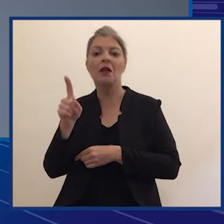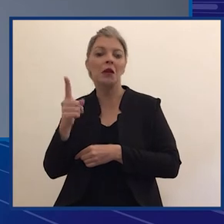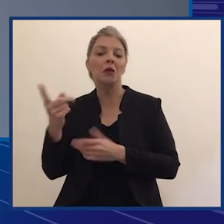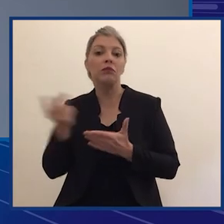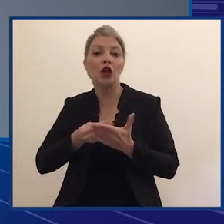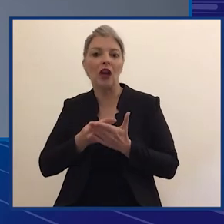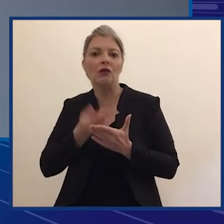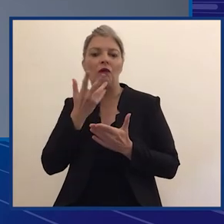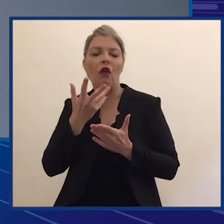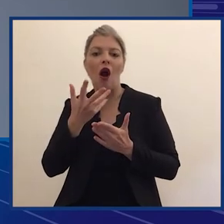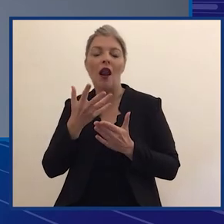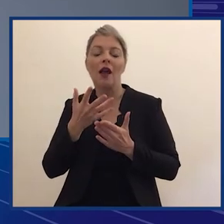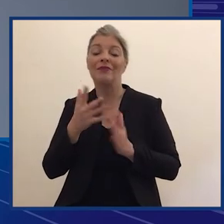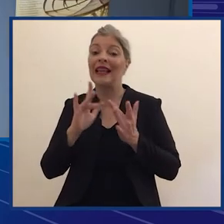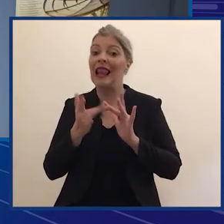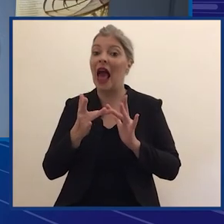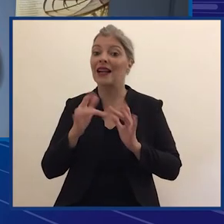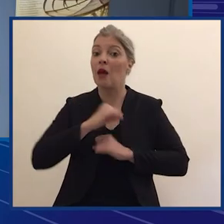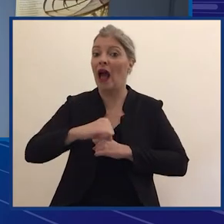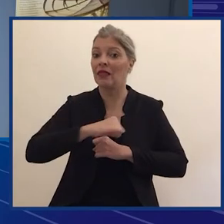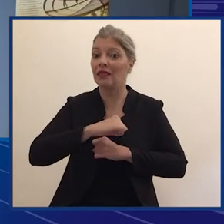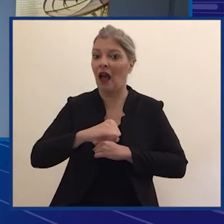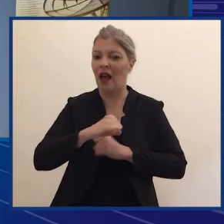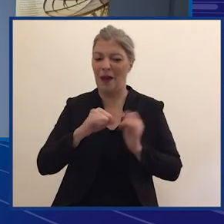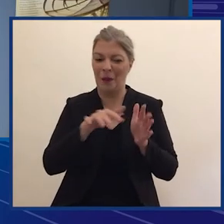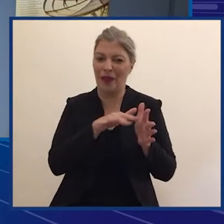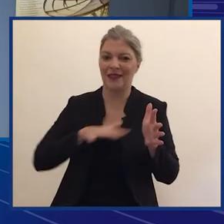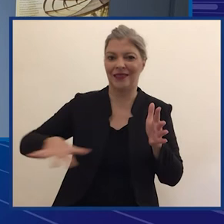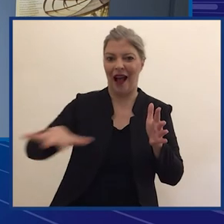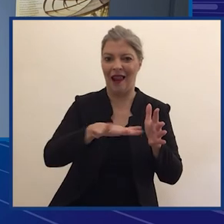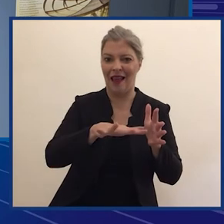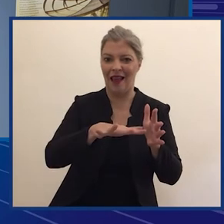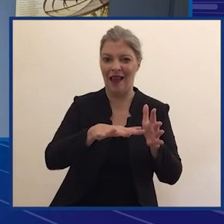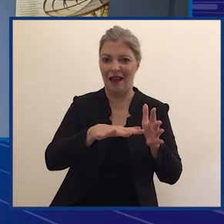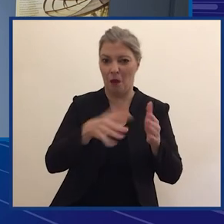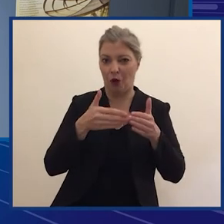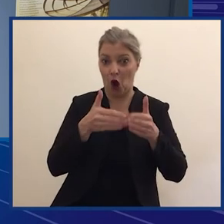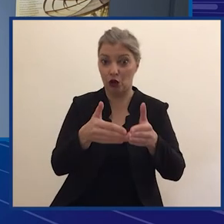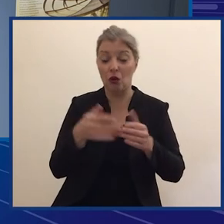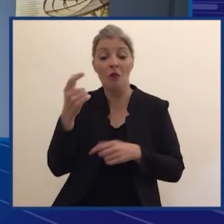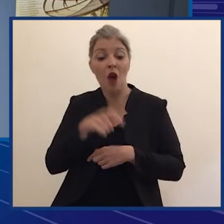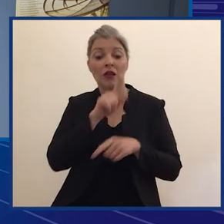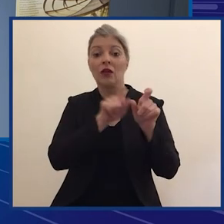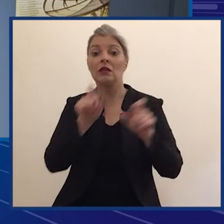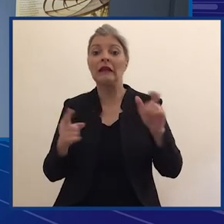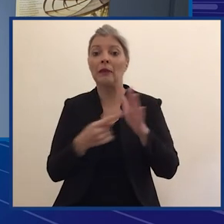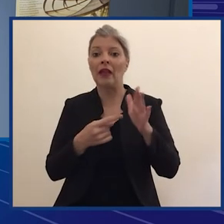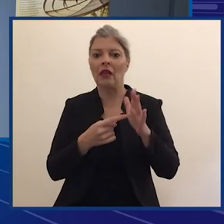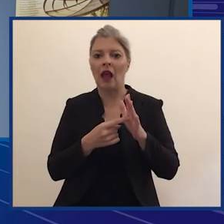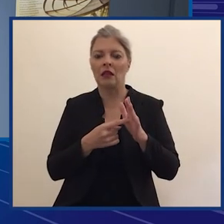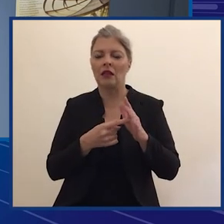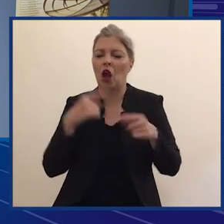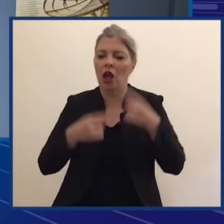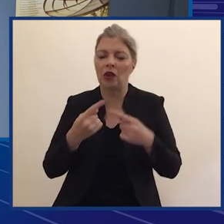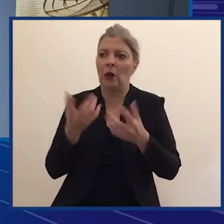la larga banda sul piazzale. Gli operai, il personale del porto che lavora sul piazzale riceve continuamente delle direttive